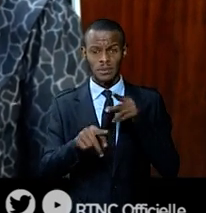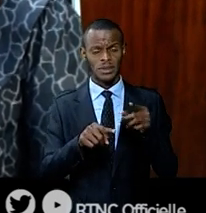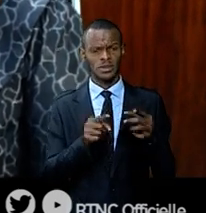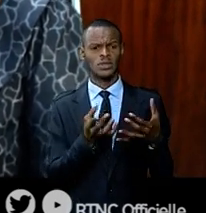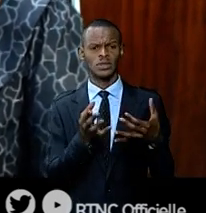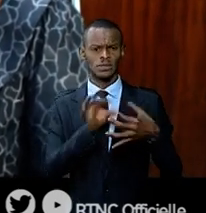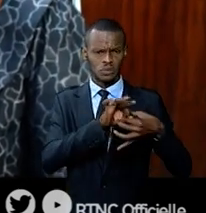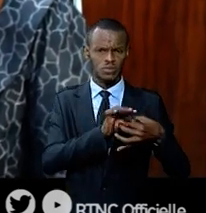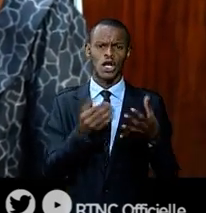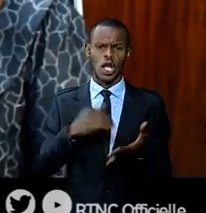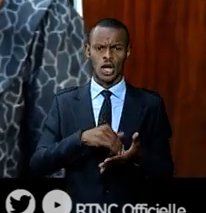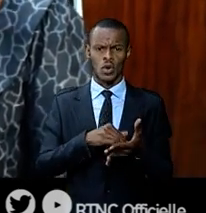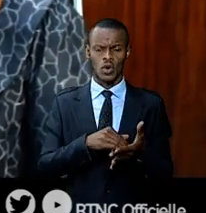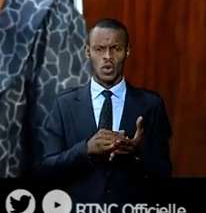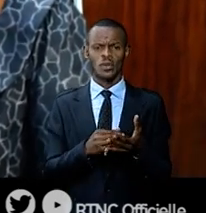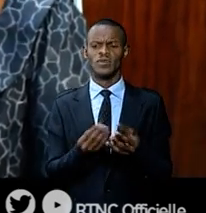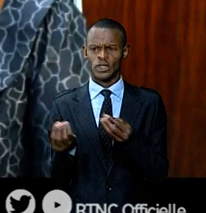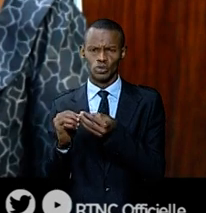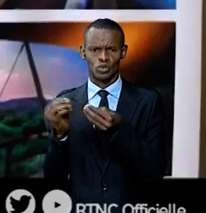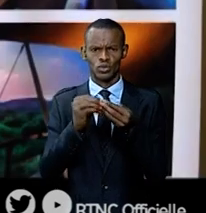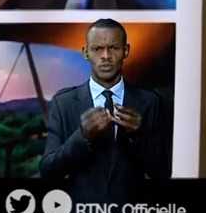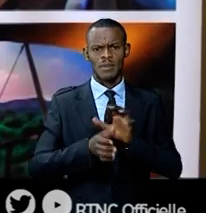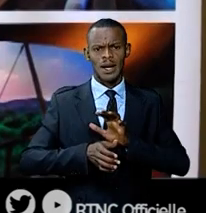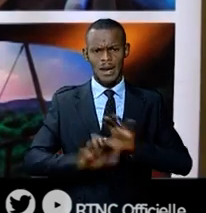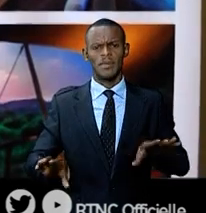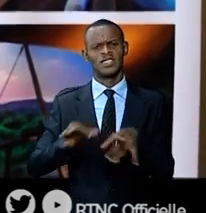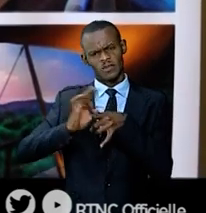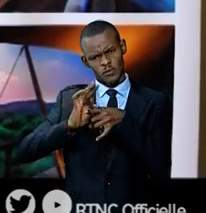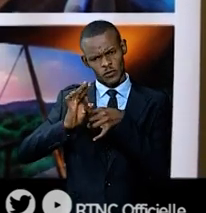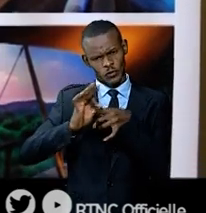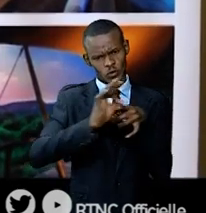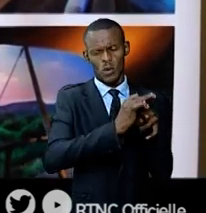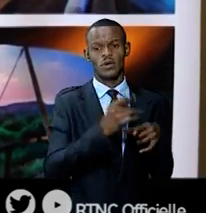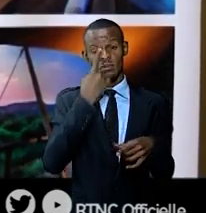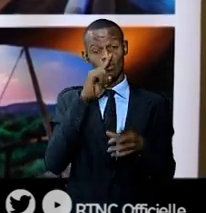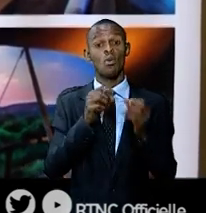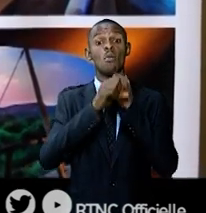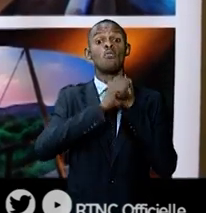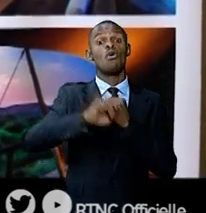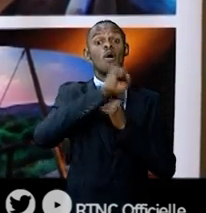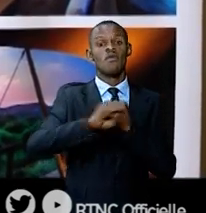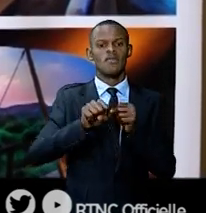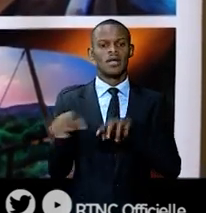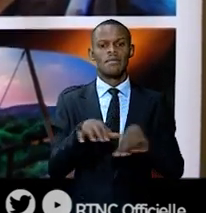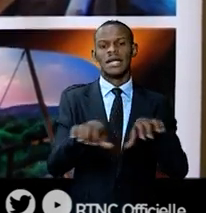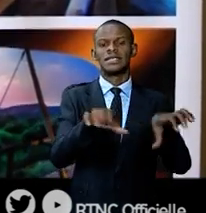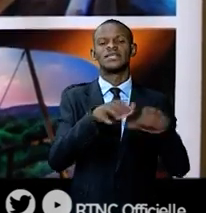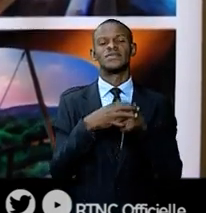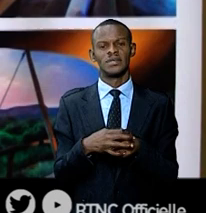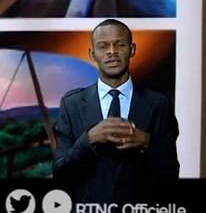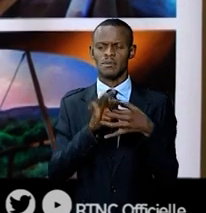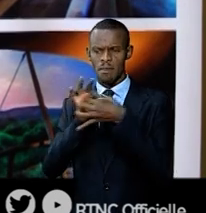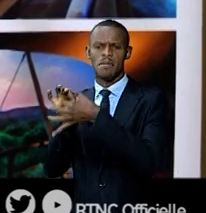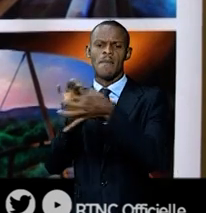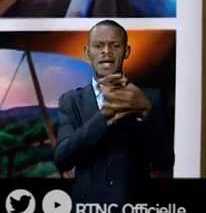avec les renforcements des capacités parce que nous devons promouvoir les activités de nos